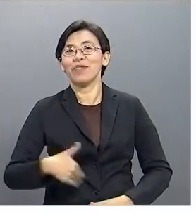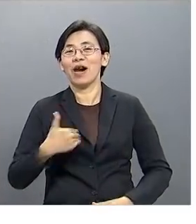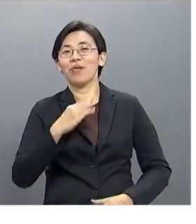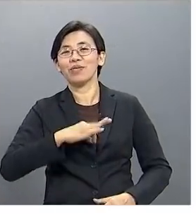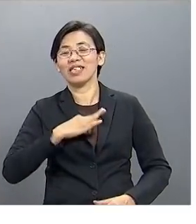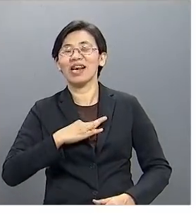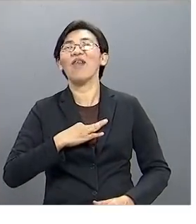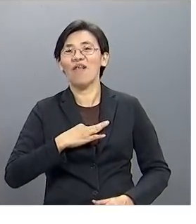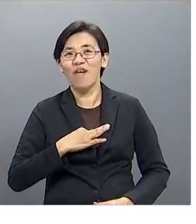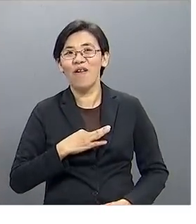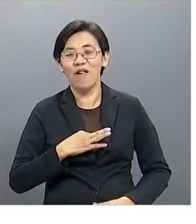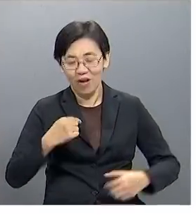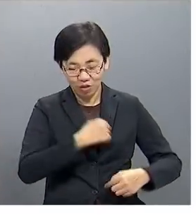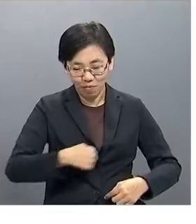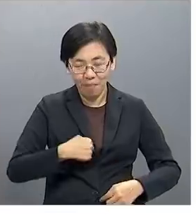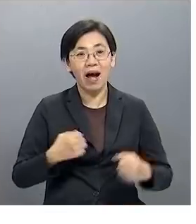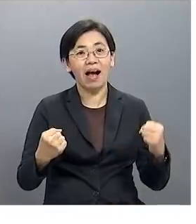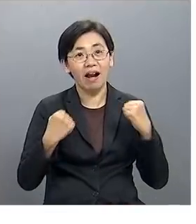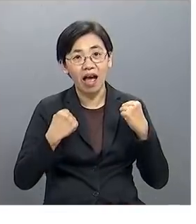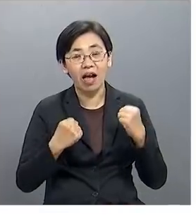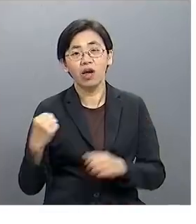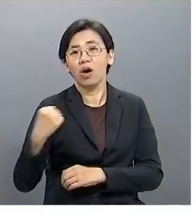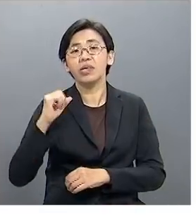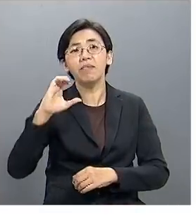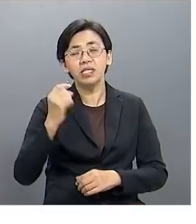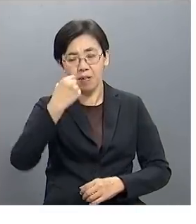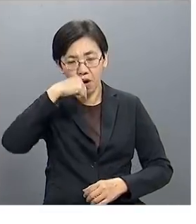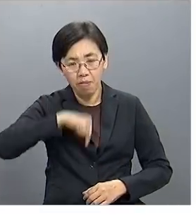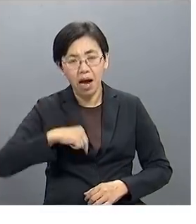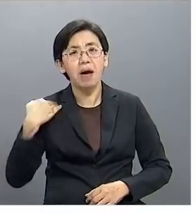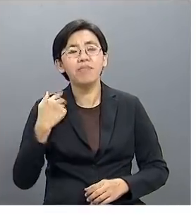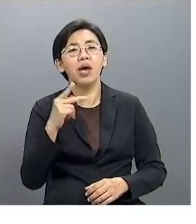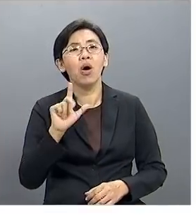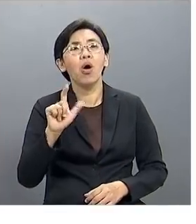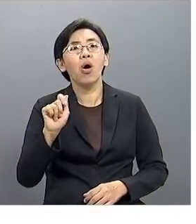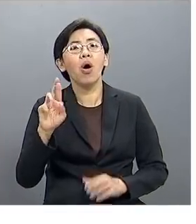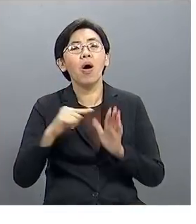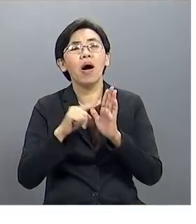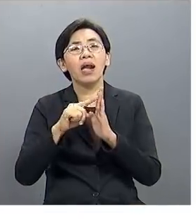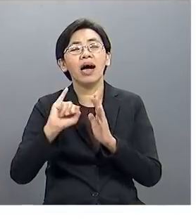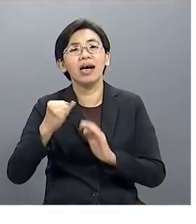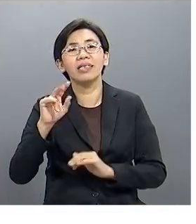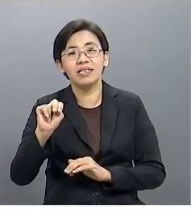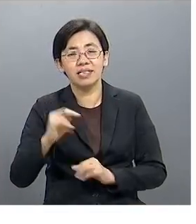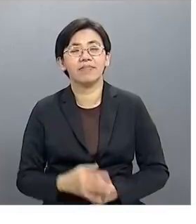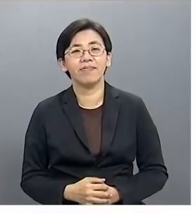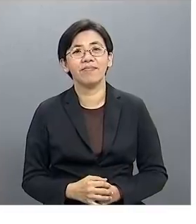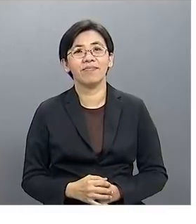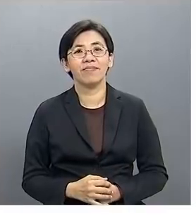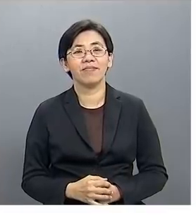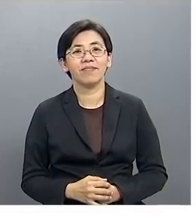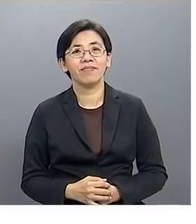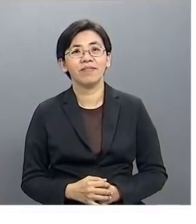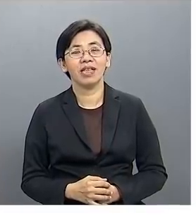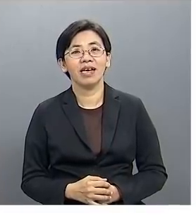เขาแข็งแรงเพราะว่าวิตามินซีนี่เป็นสารตั้งต้นของคอลลาเจนและวิตามินซีมีคุณสมบัติคือด้วยคุณสมบัติทางกายภาพของเขาเนี่ยเขา